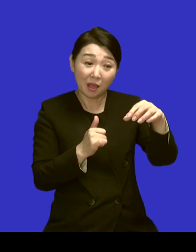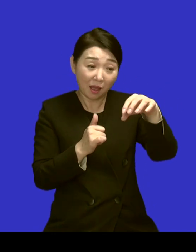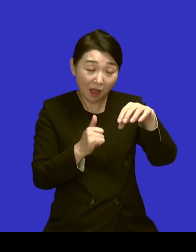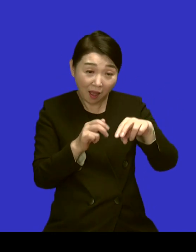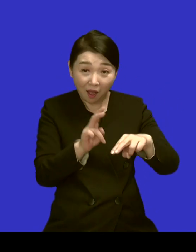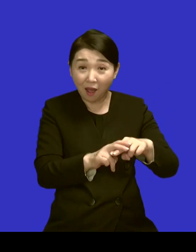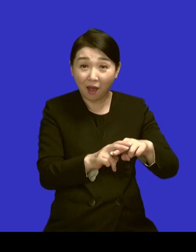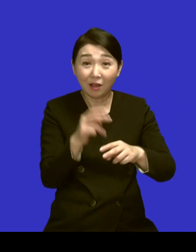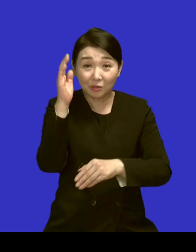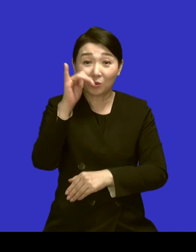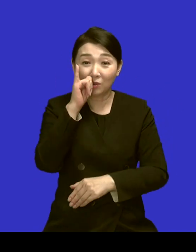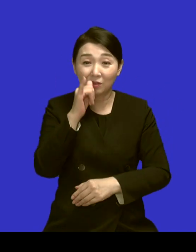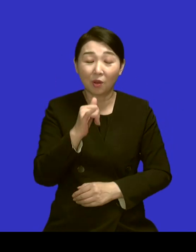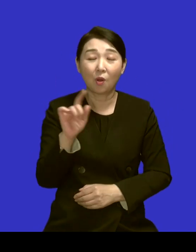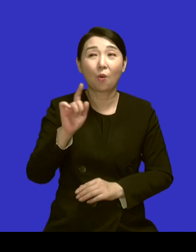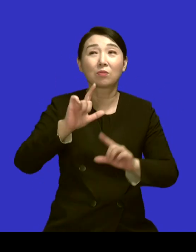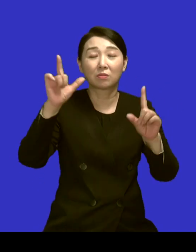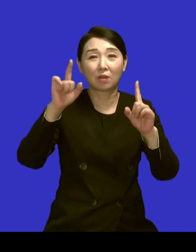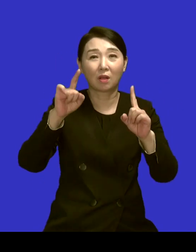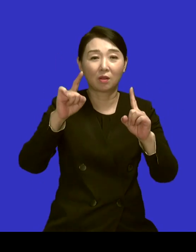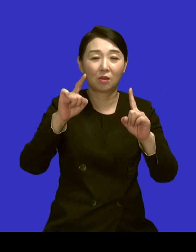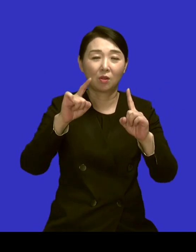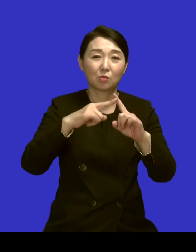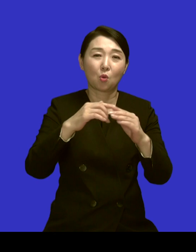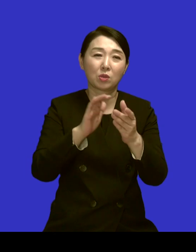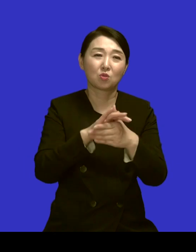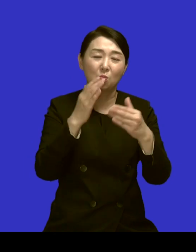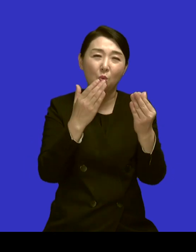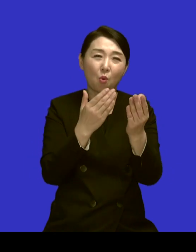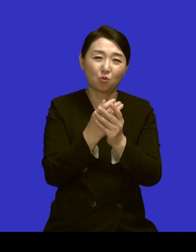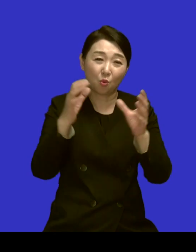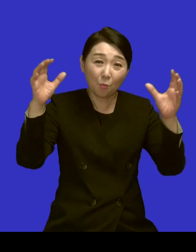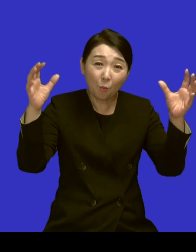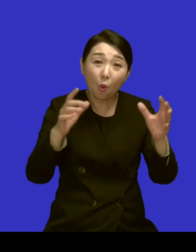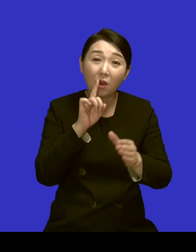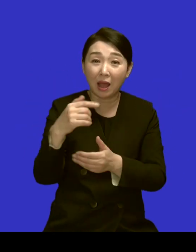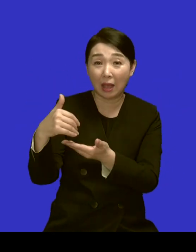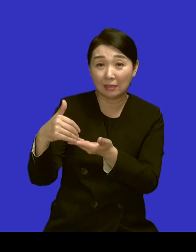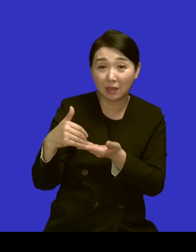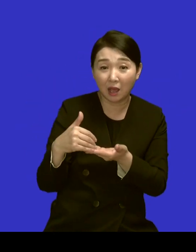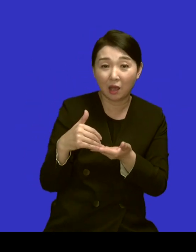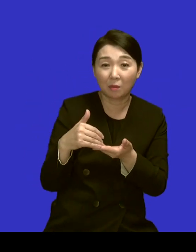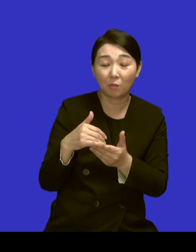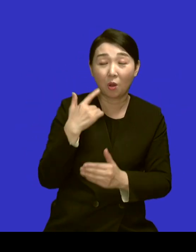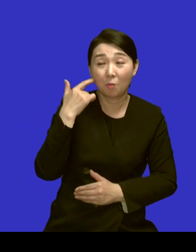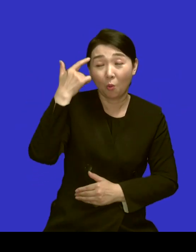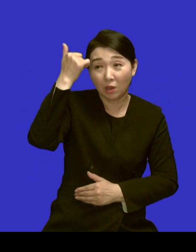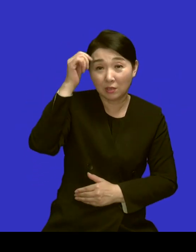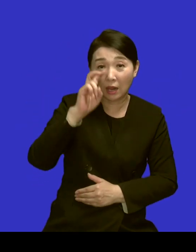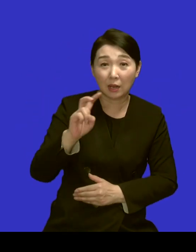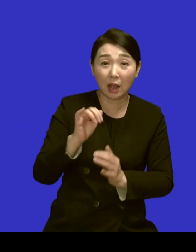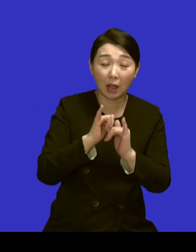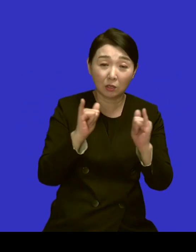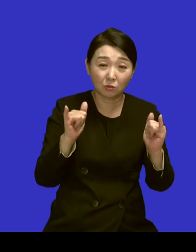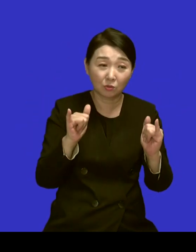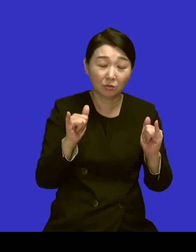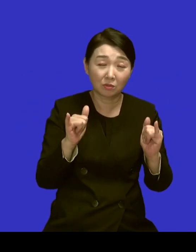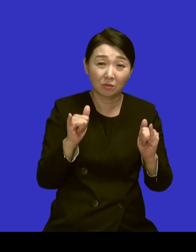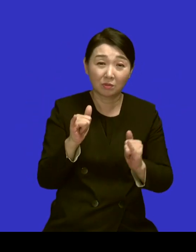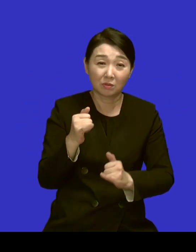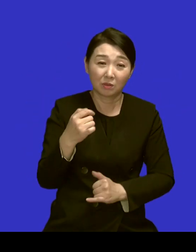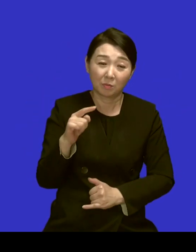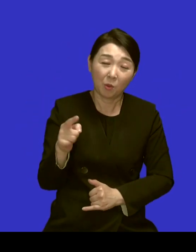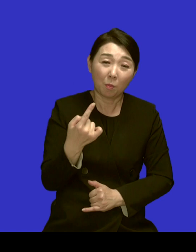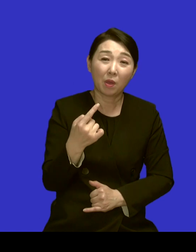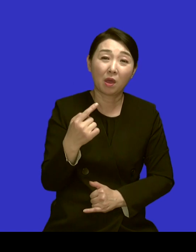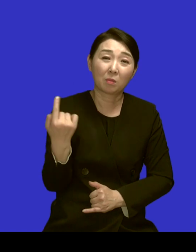날 교회 친구 다 모여라는 이제 회사에서 제안을 하시는 게 우리 목회자들이 늘 다수 몇십 명, 몇백 명, 몇천 명 앞에서